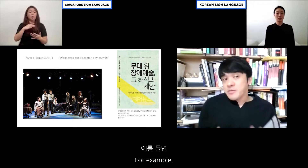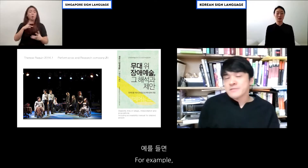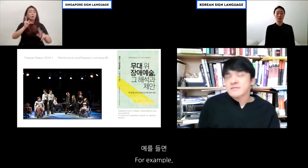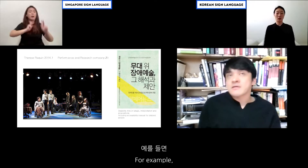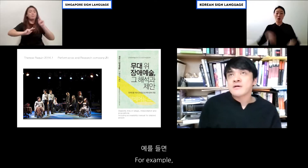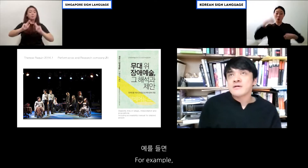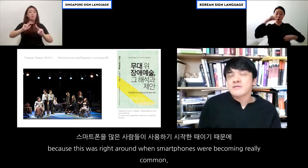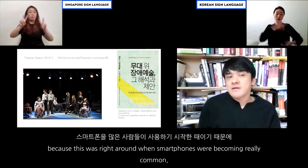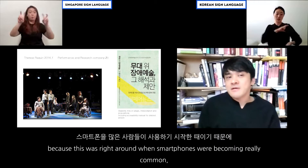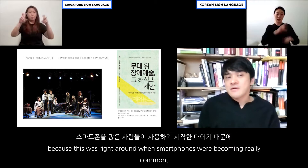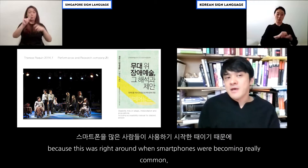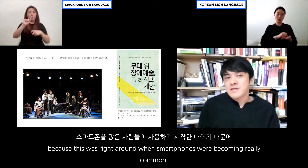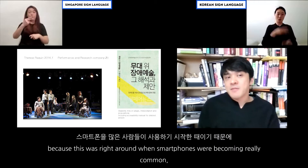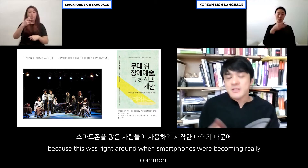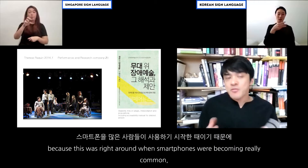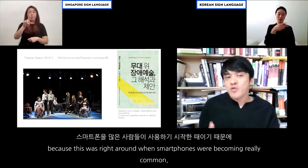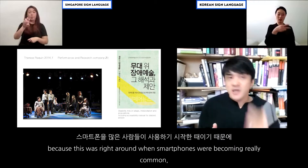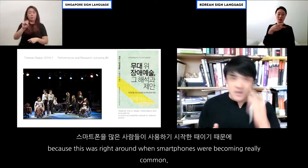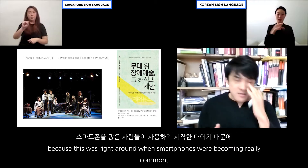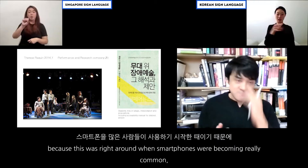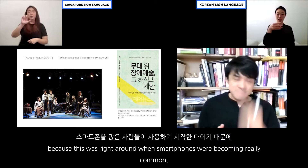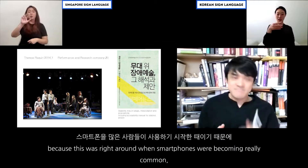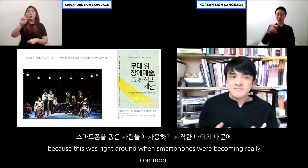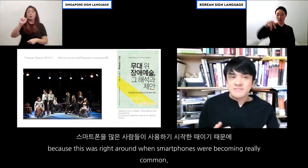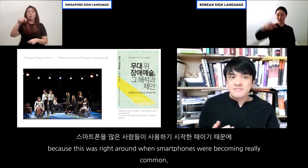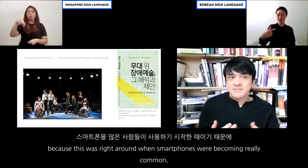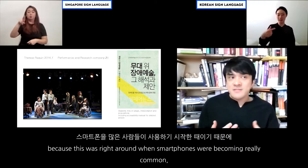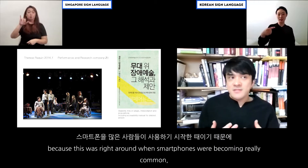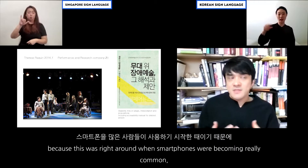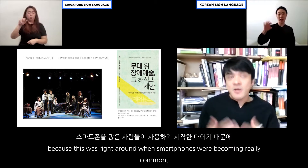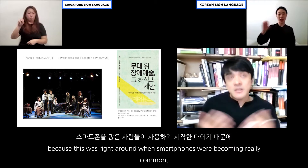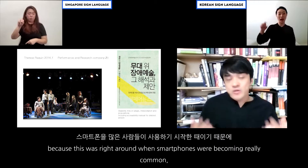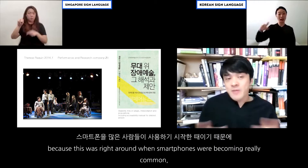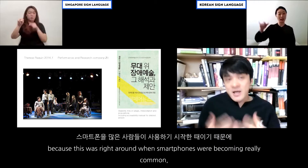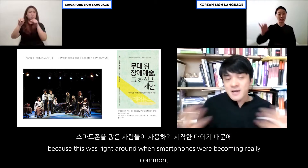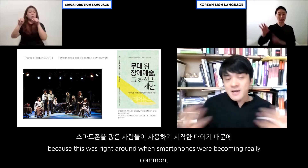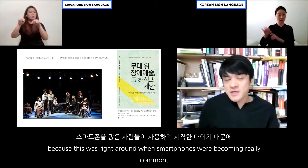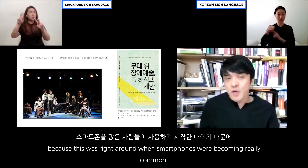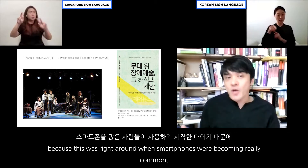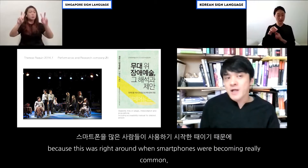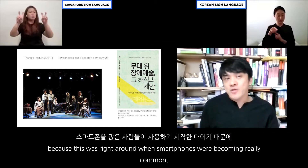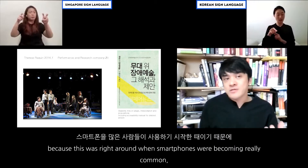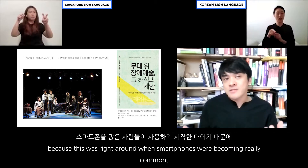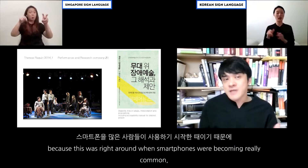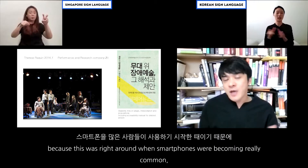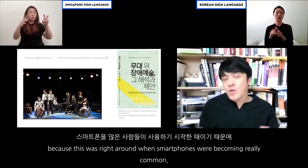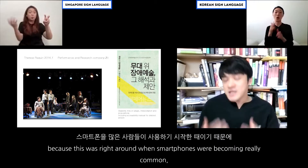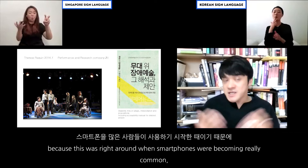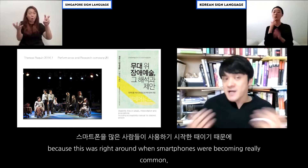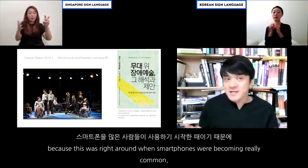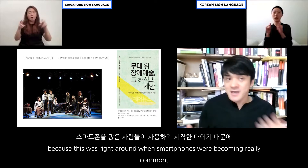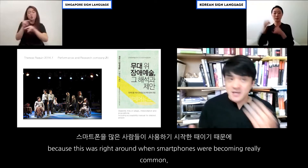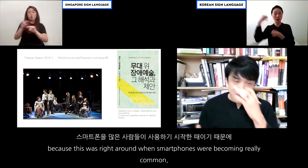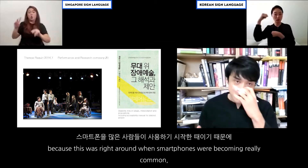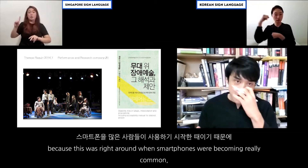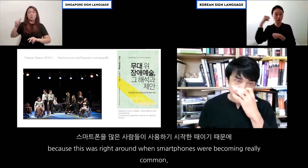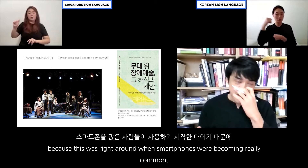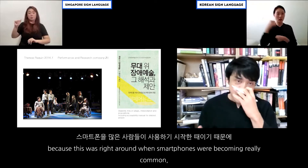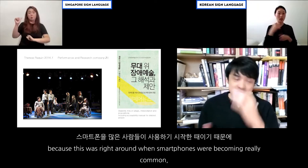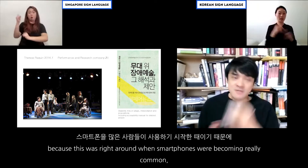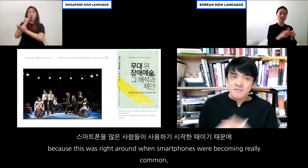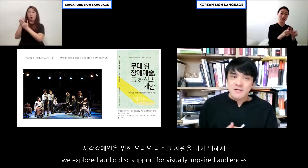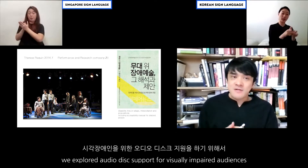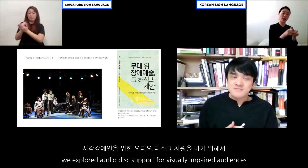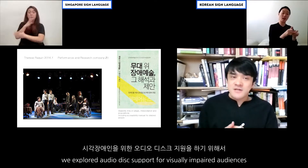예를 들면 그때 스마트폰을 많은 사람들이 사용하던 사용하기 시작한 때이기 때문에